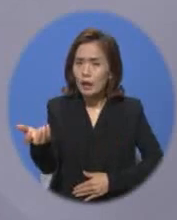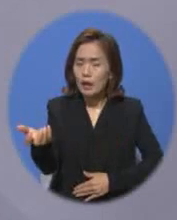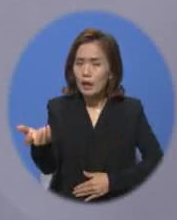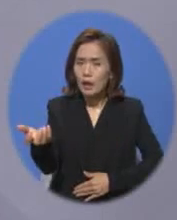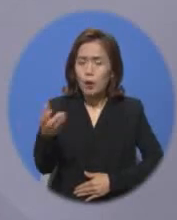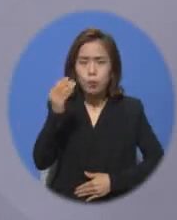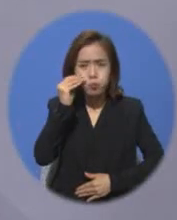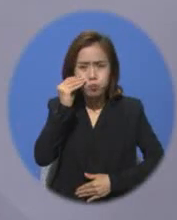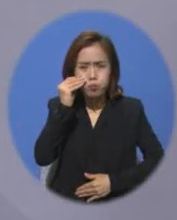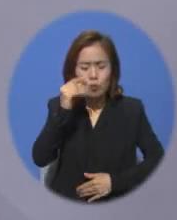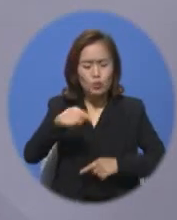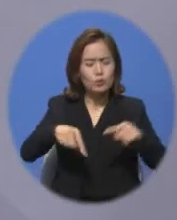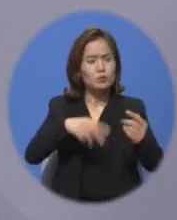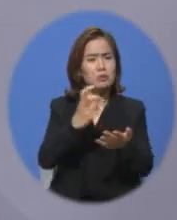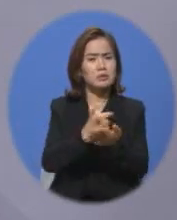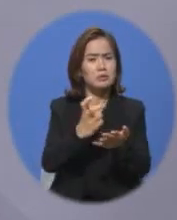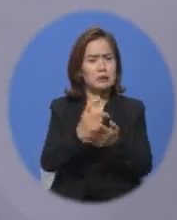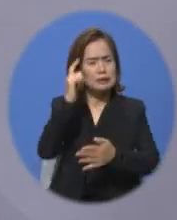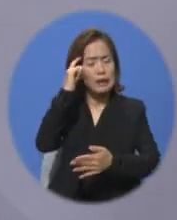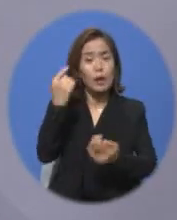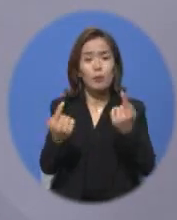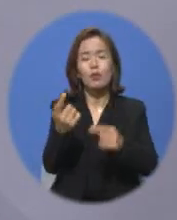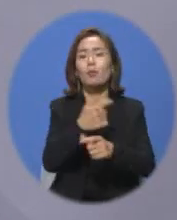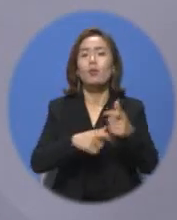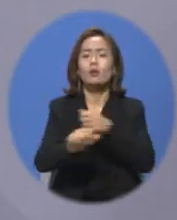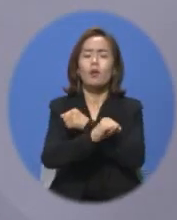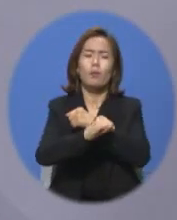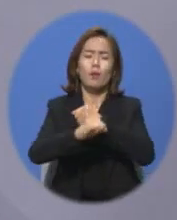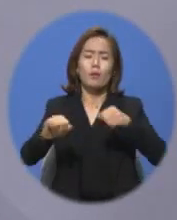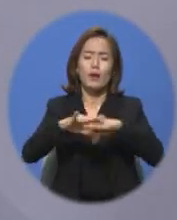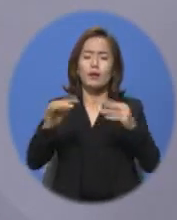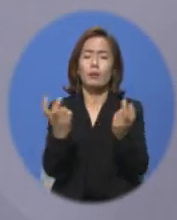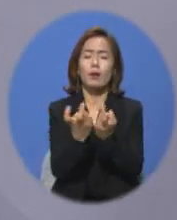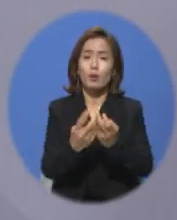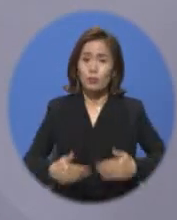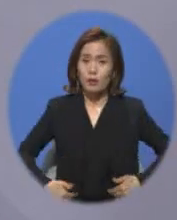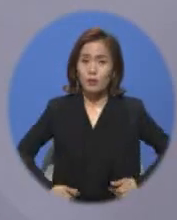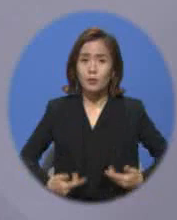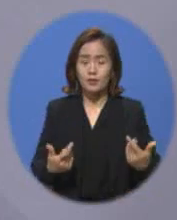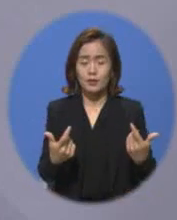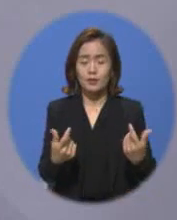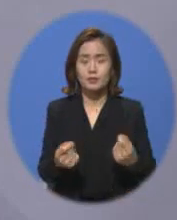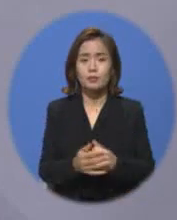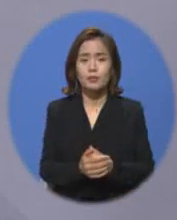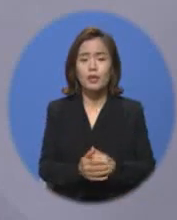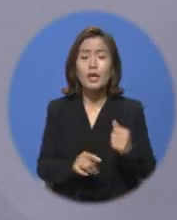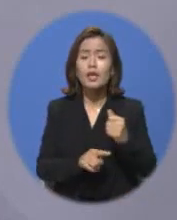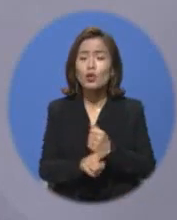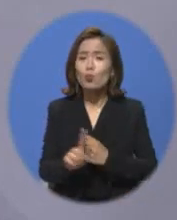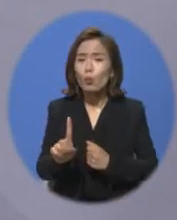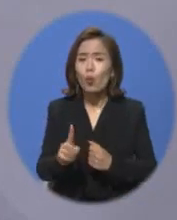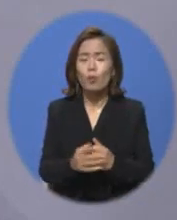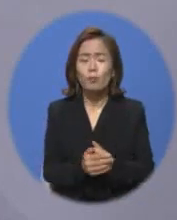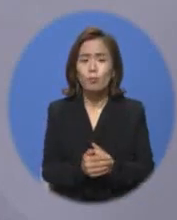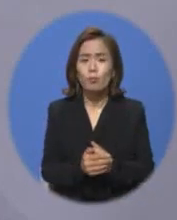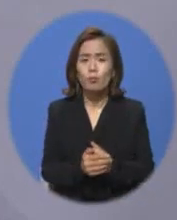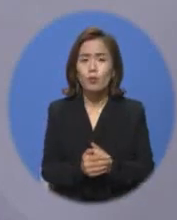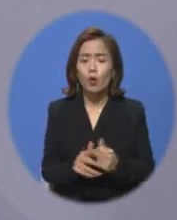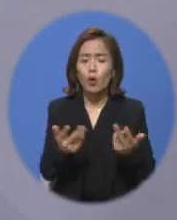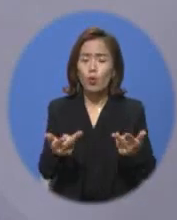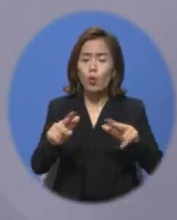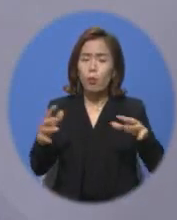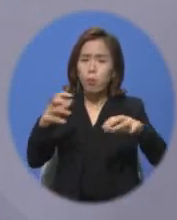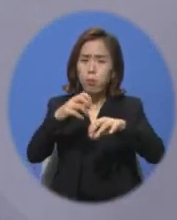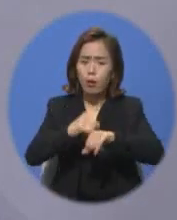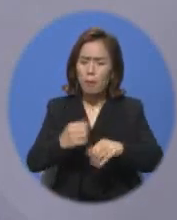치과진료와미용시술을위해사람들이광주로오도록유도하는종합적인계획이필요합니다 .그이유는 현재많은자연환경이 공원개발